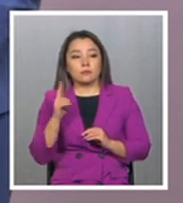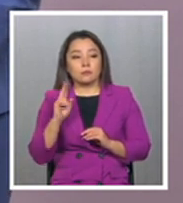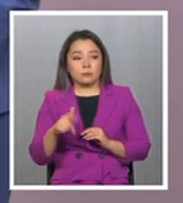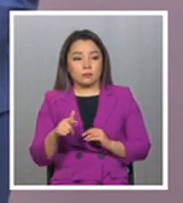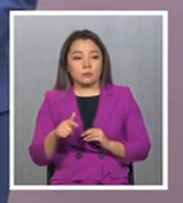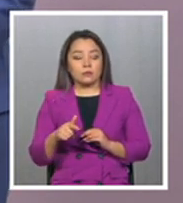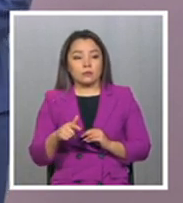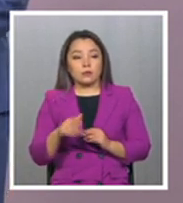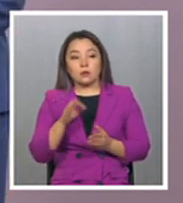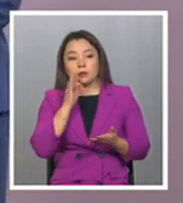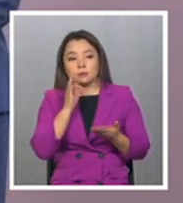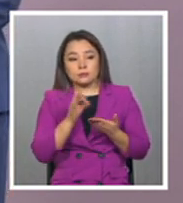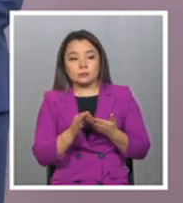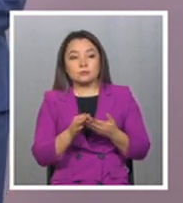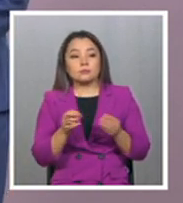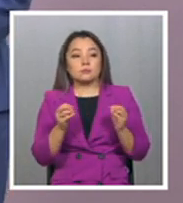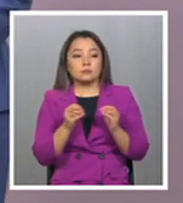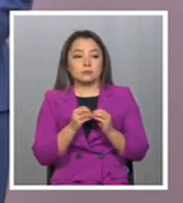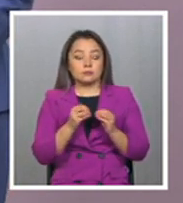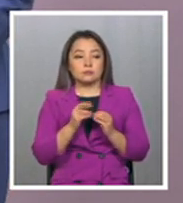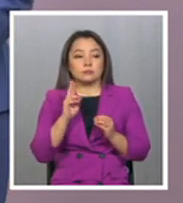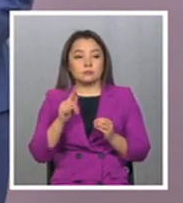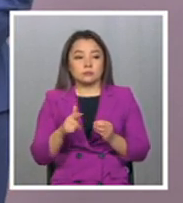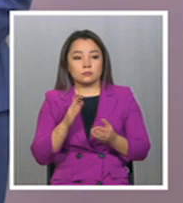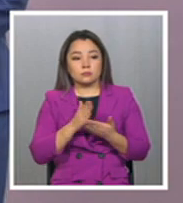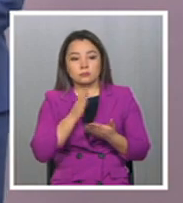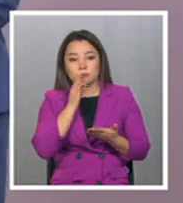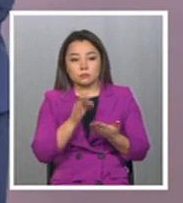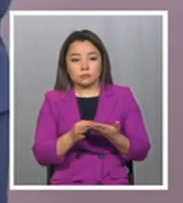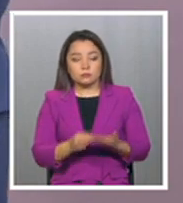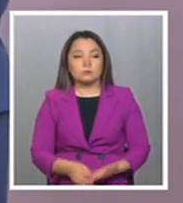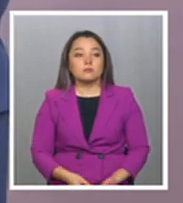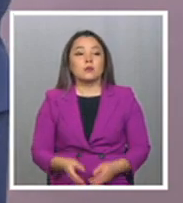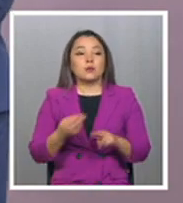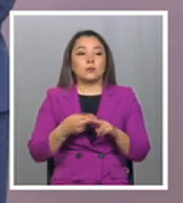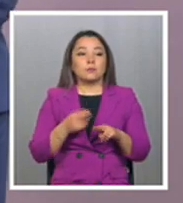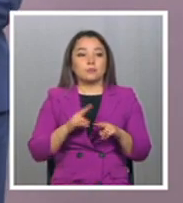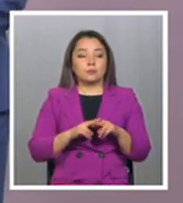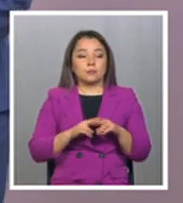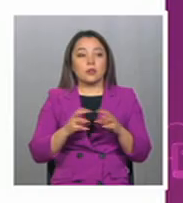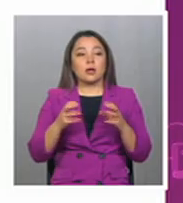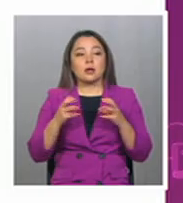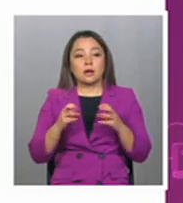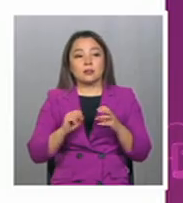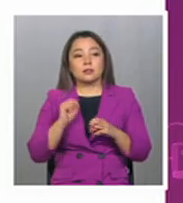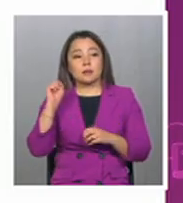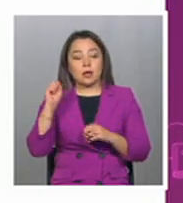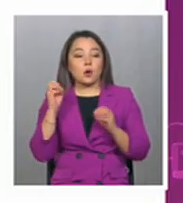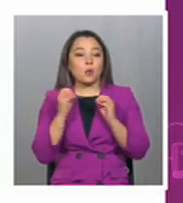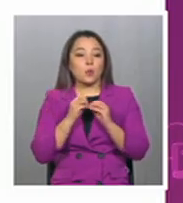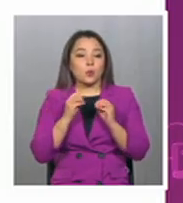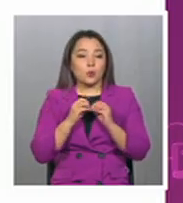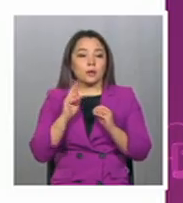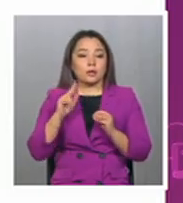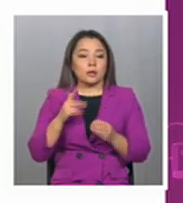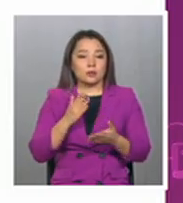азайтамыз. Сонда 10 килограмм болады. Демек, гантельдің массасы 10